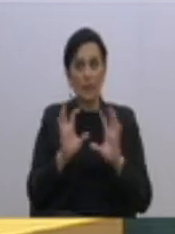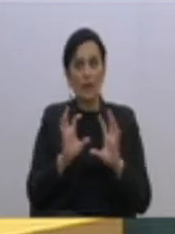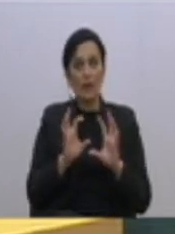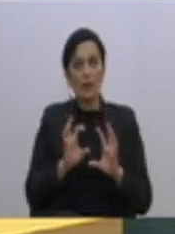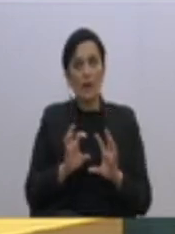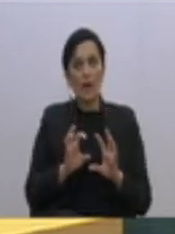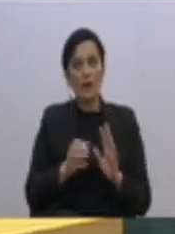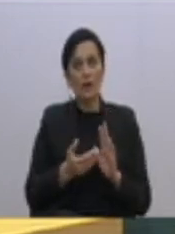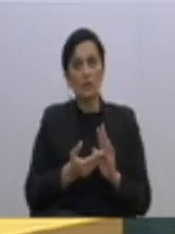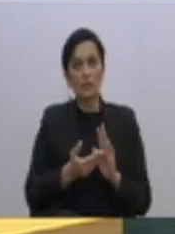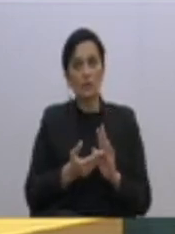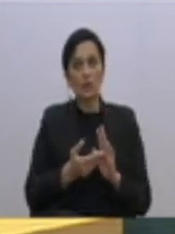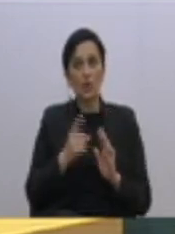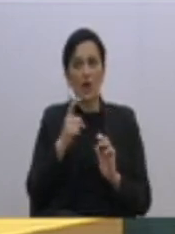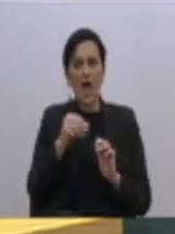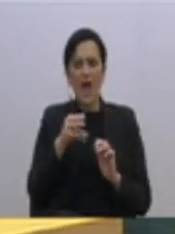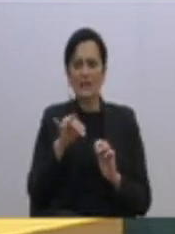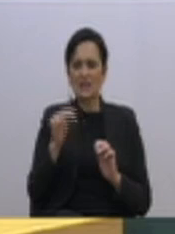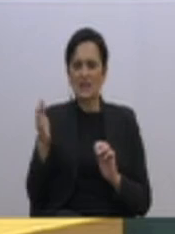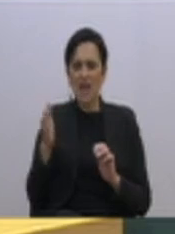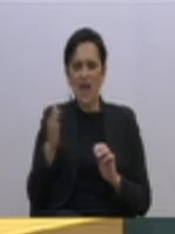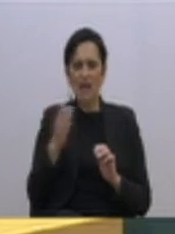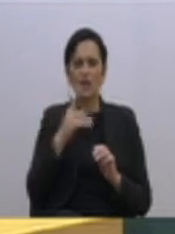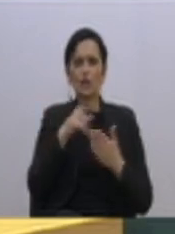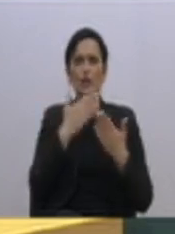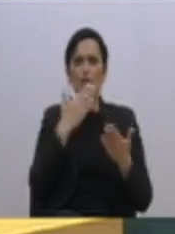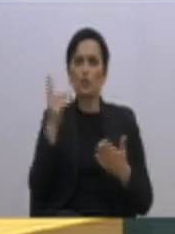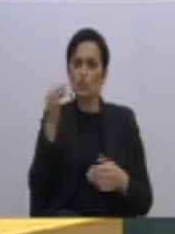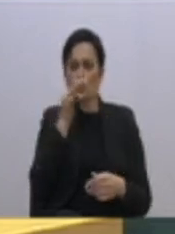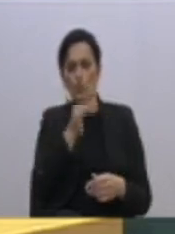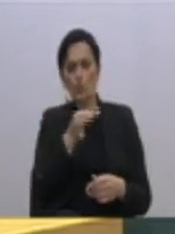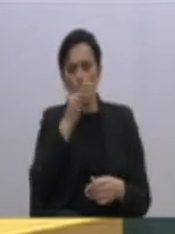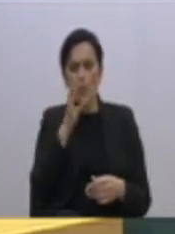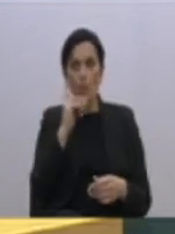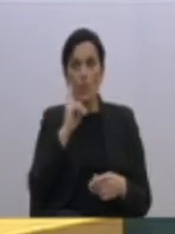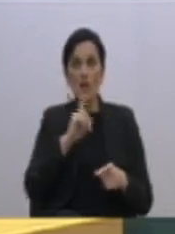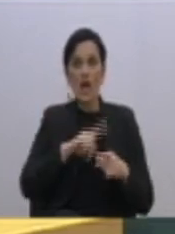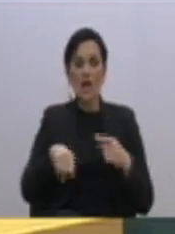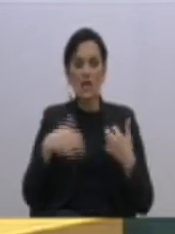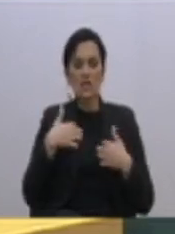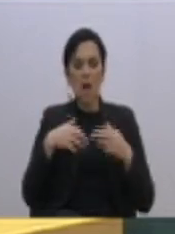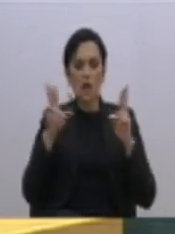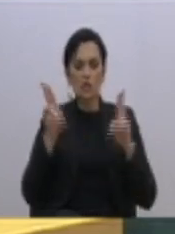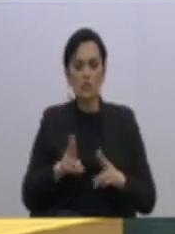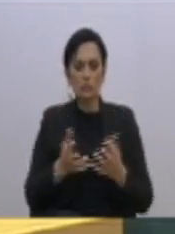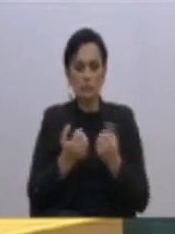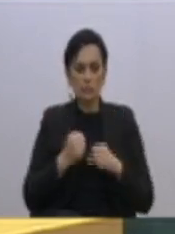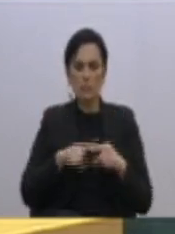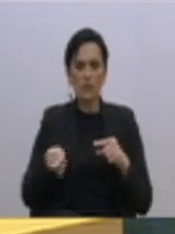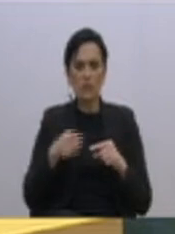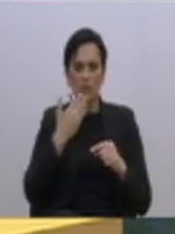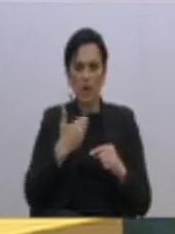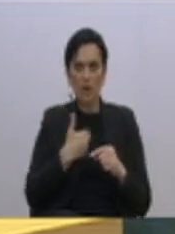მithumetes, აი ხატია კითხულობდა და მე ვერ გავიგე ხატიას უპასუხეთ თუ არა. დაჩქარებული წესით რა საჭიროა ასეთი კანონის